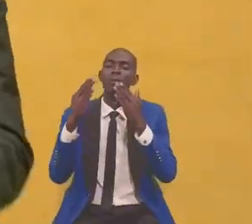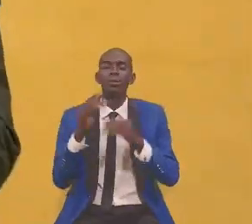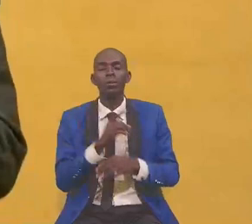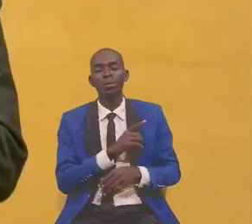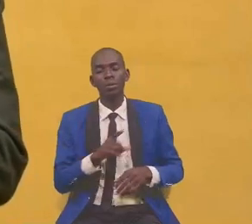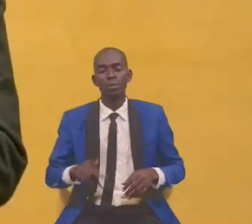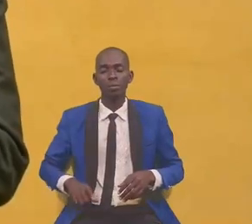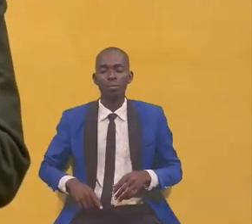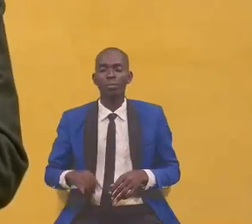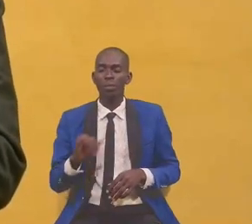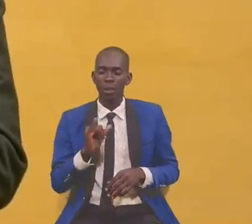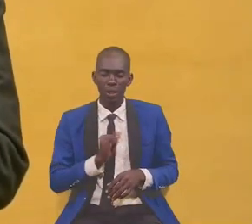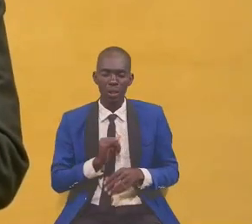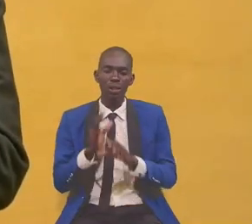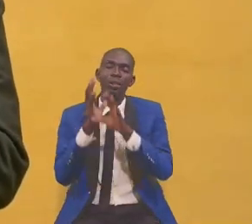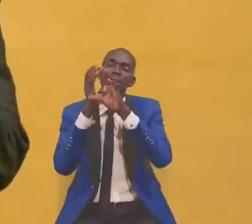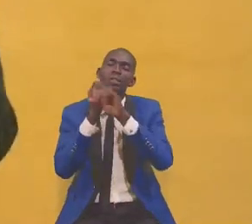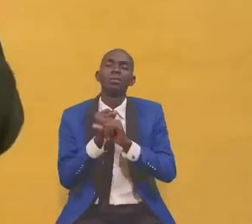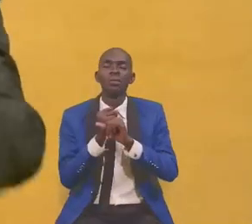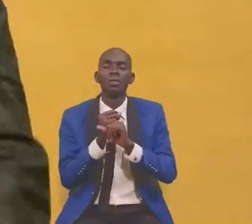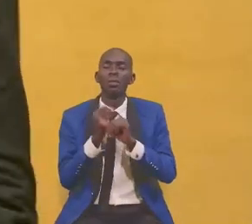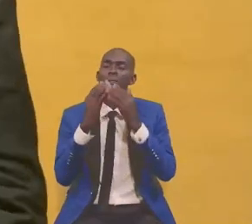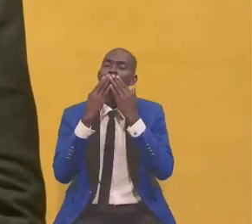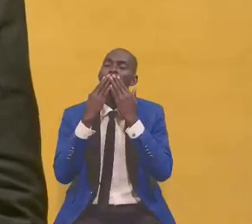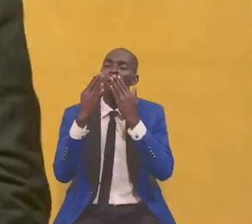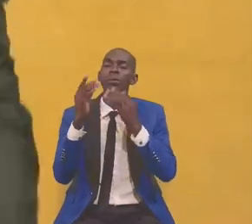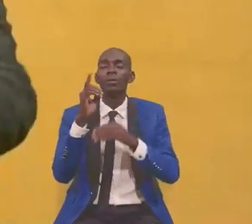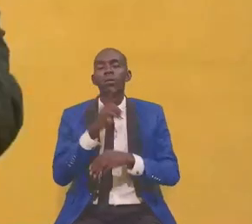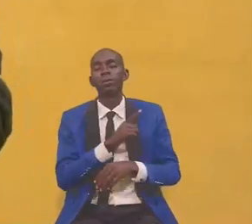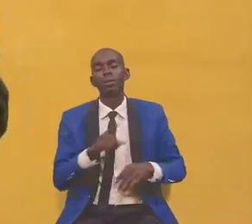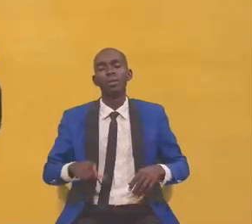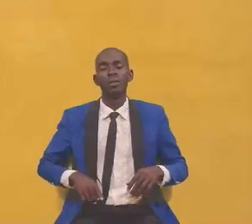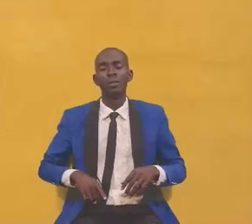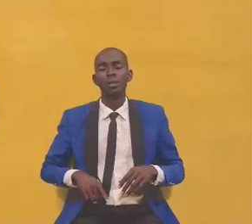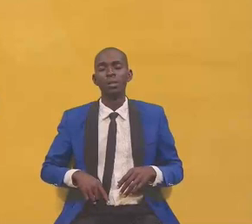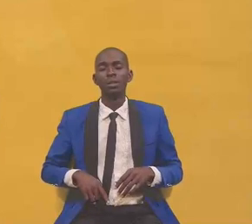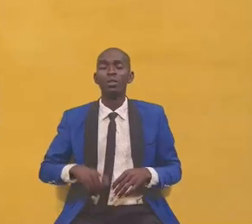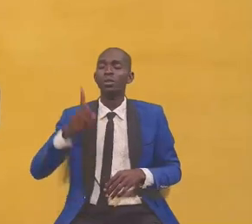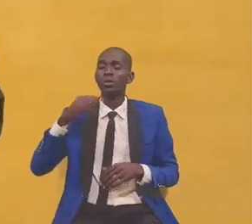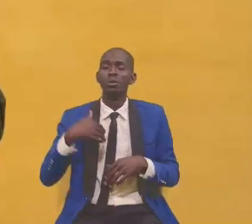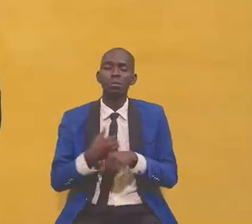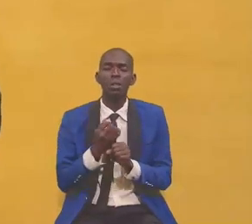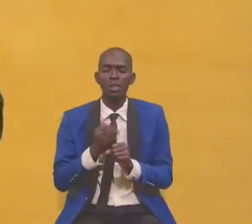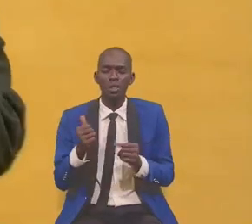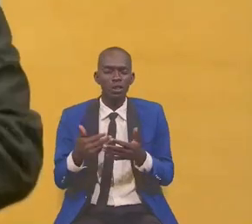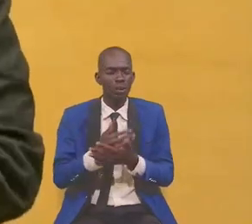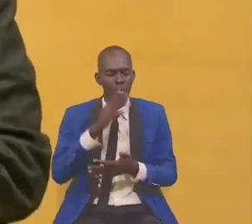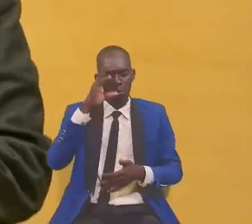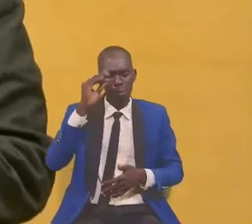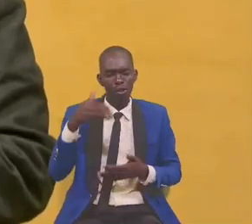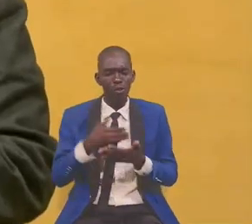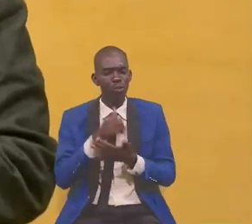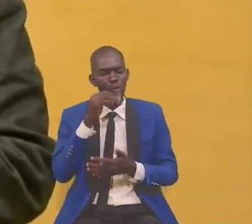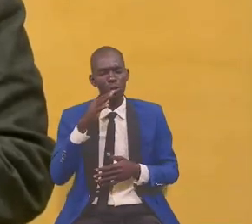Je reçois. Merci Seigneur. Fais de nous de nouvelles femmes et de